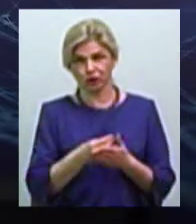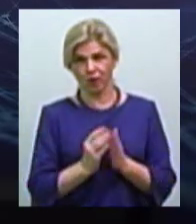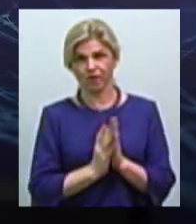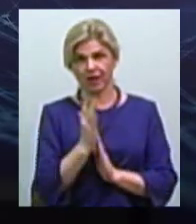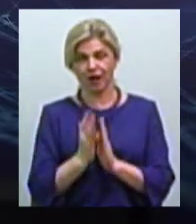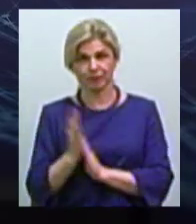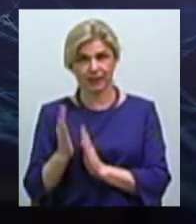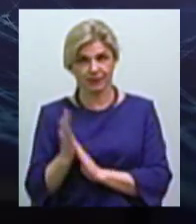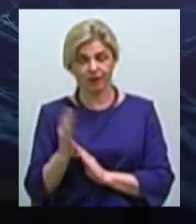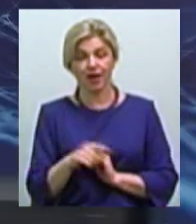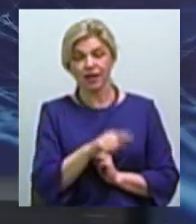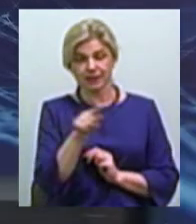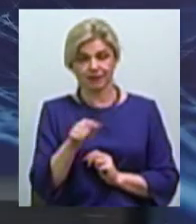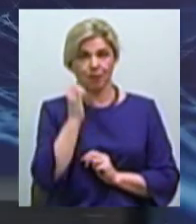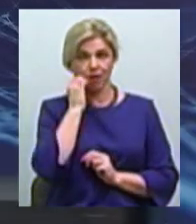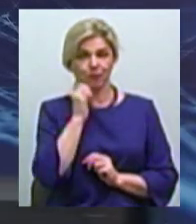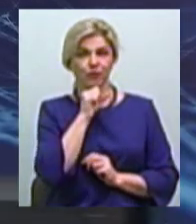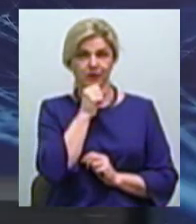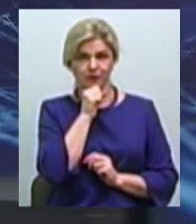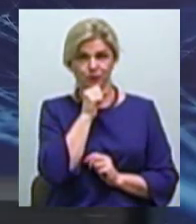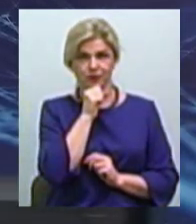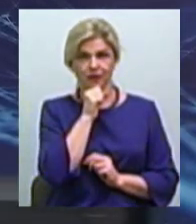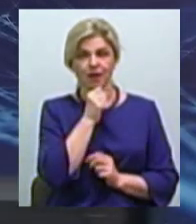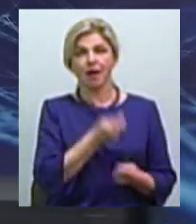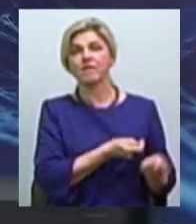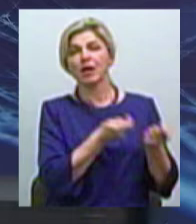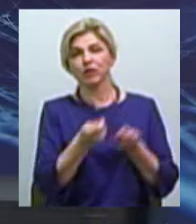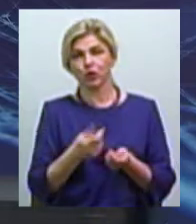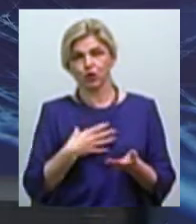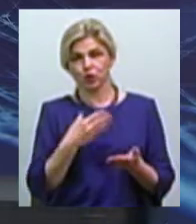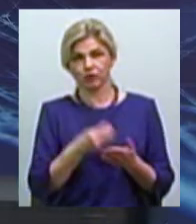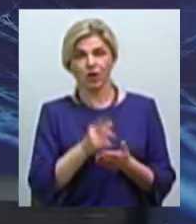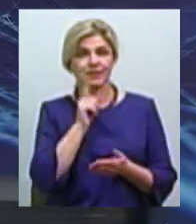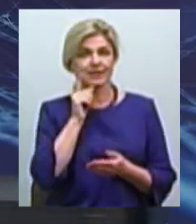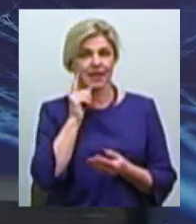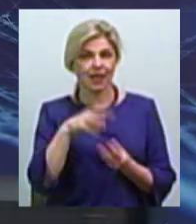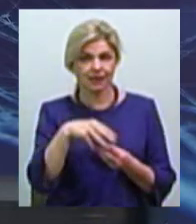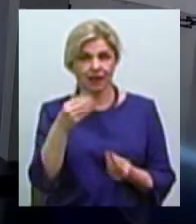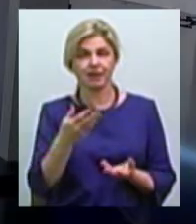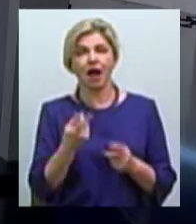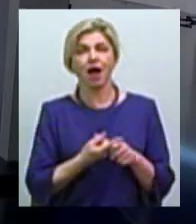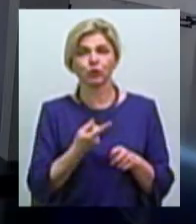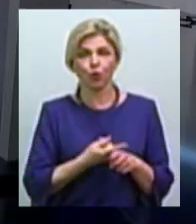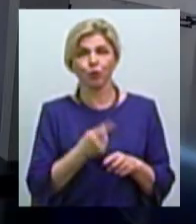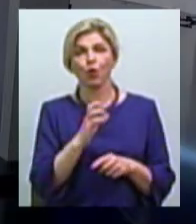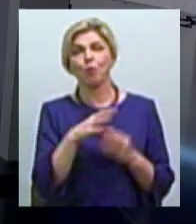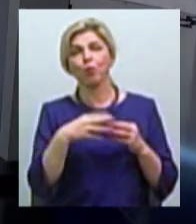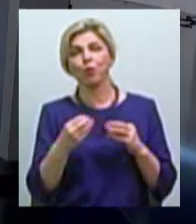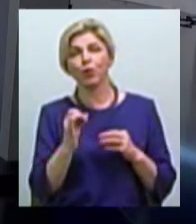Оці бабусі і дідусі виносять свою зелень, свою картоплю,